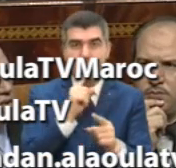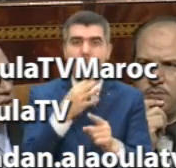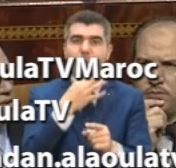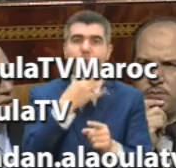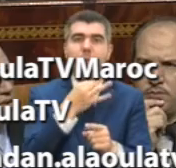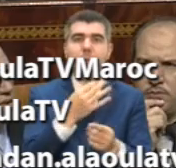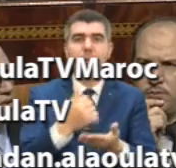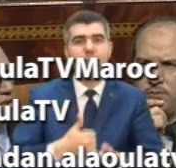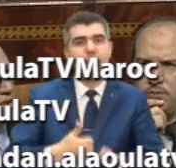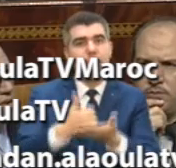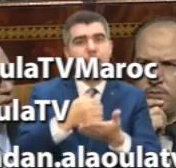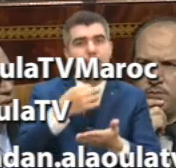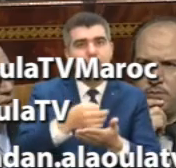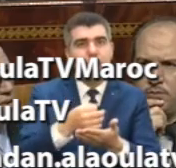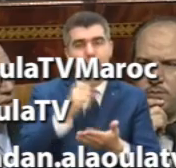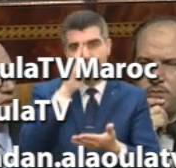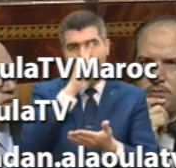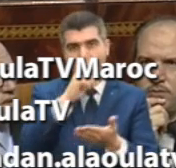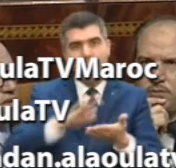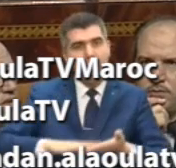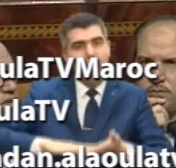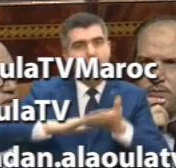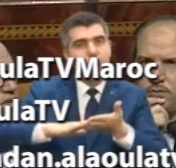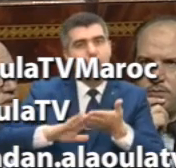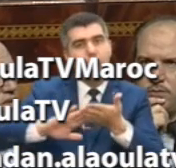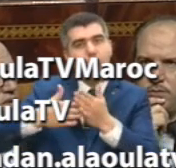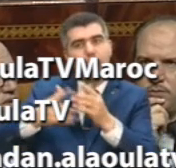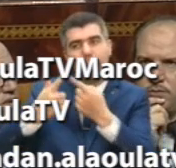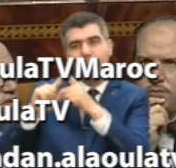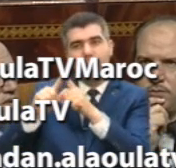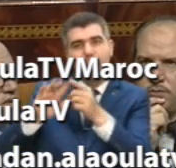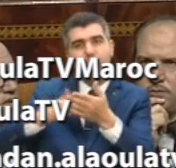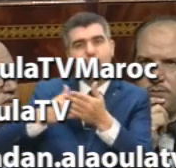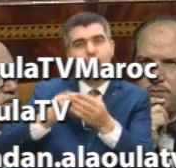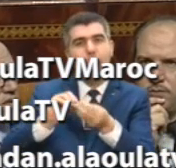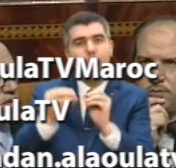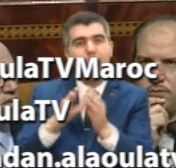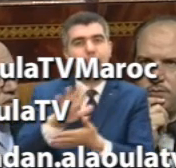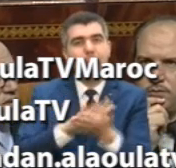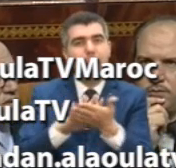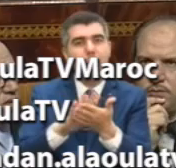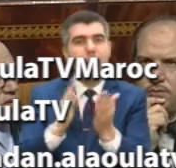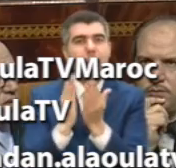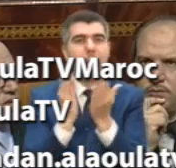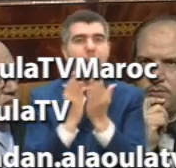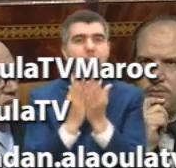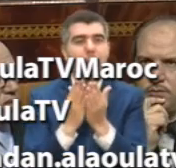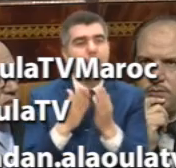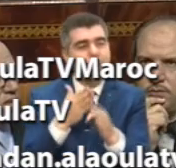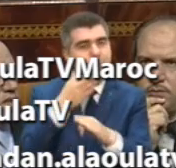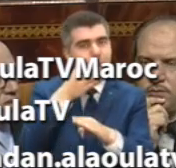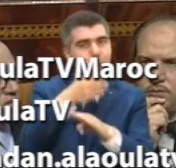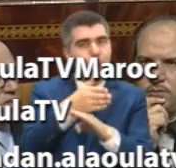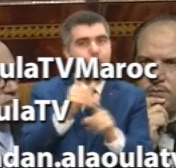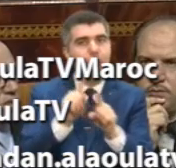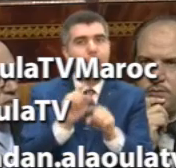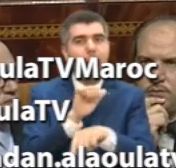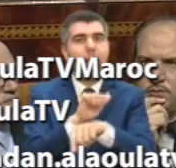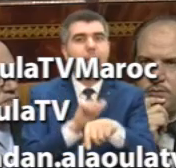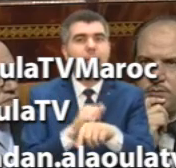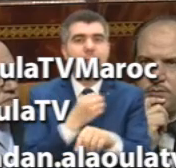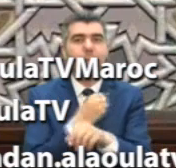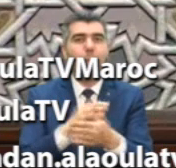هذه المساله هذه، وغادي يساهم في الرفع ديال كثير من المعاناه بالنسبه للطلبه، خصوصا بالنسبه للولوج ديال المصالح الطبيه.